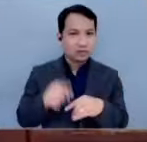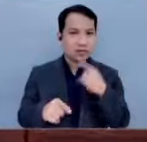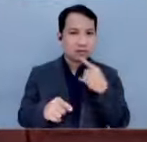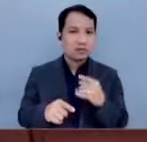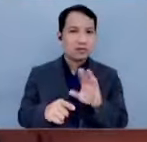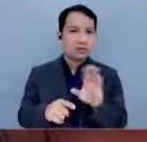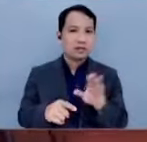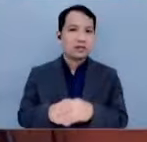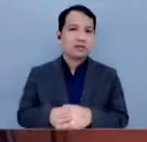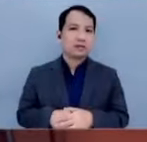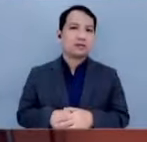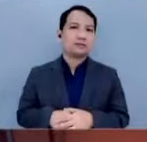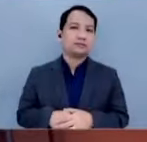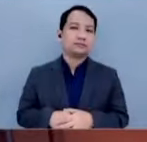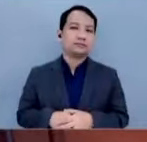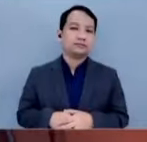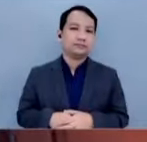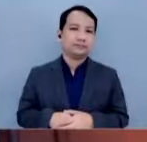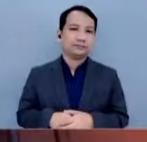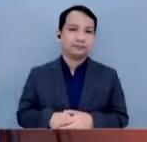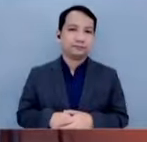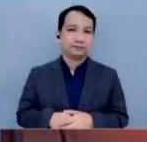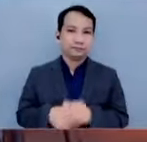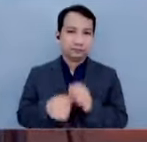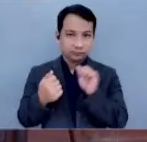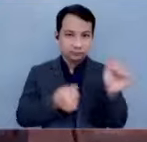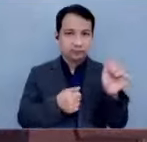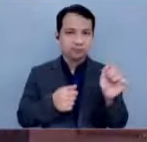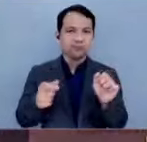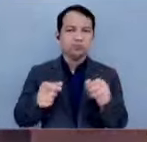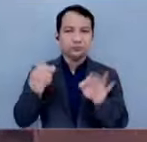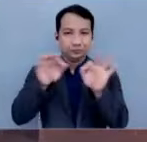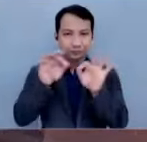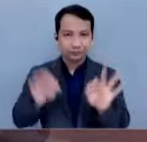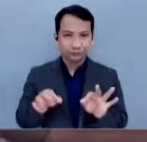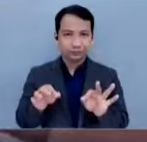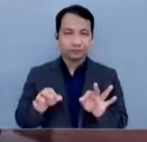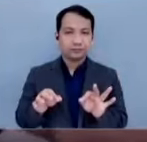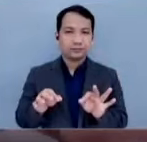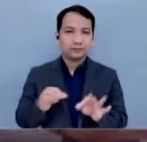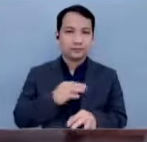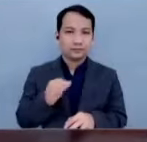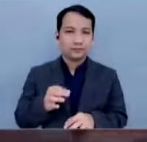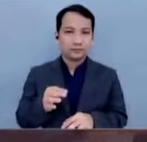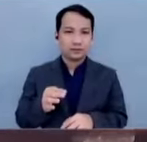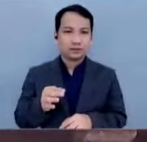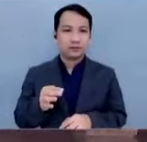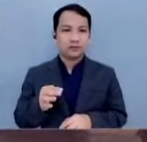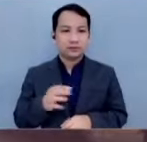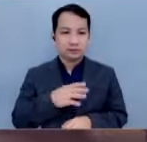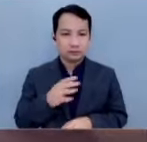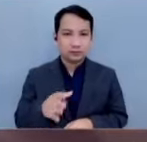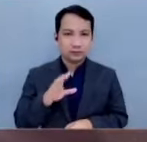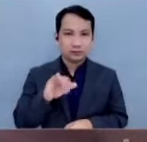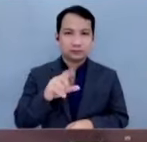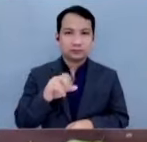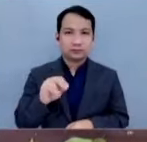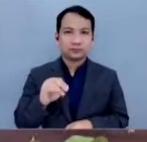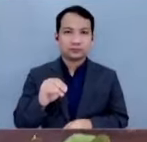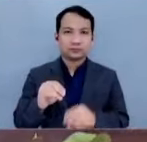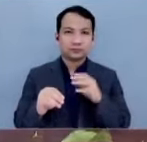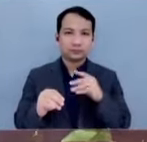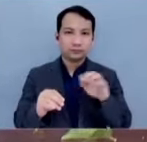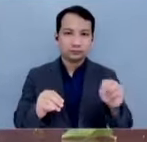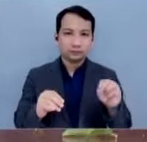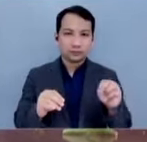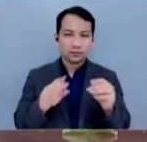lang? Yes, yes. Meron pong sinusunod na forms na formal upright, informal upright, cascading, semi-cascading. Nice.